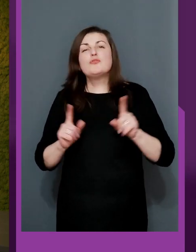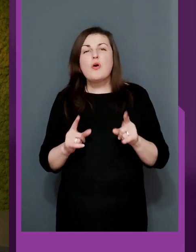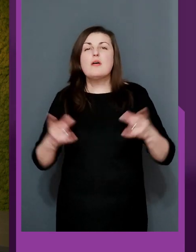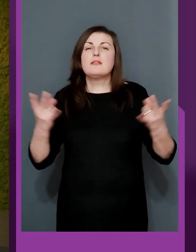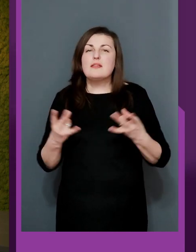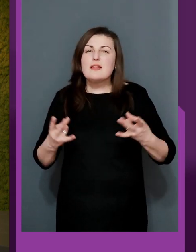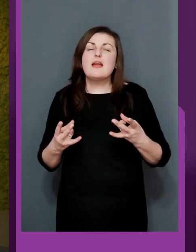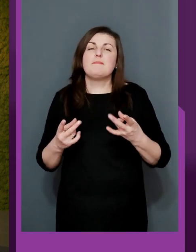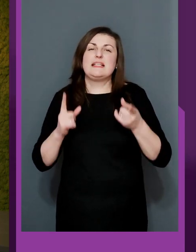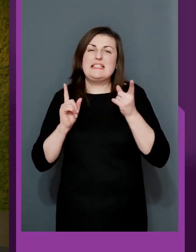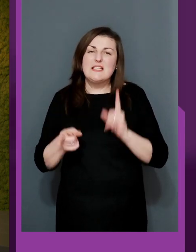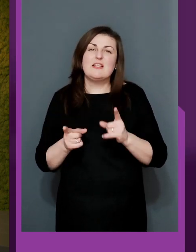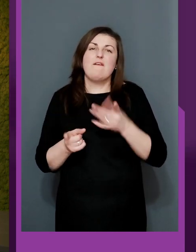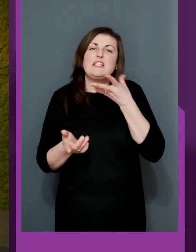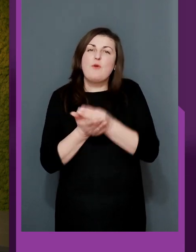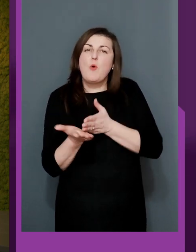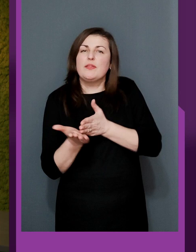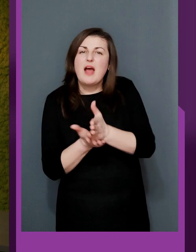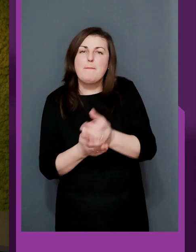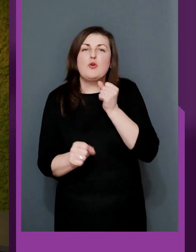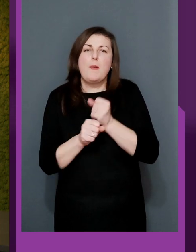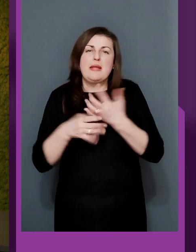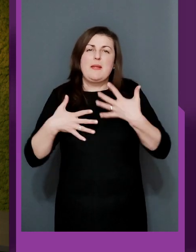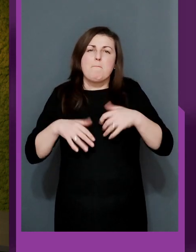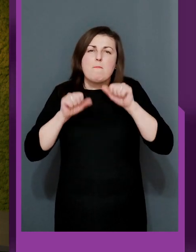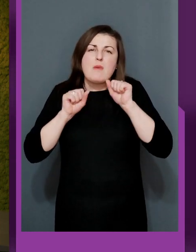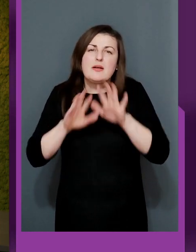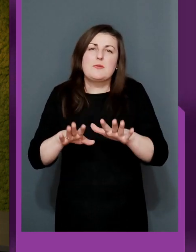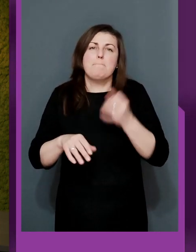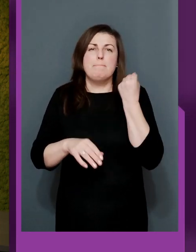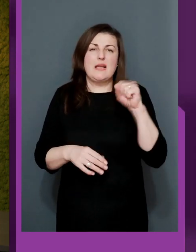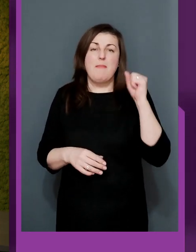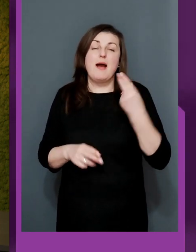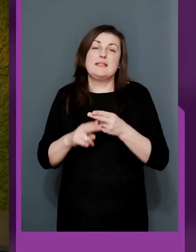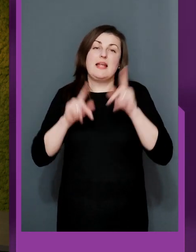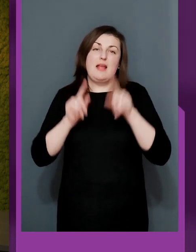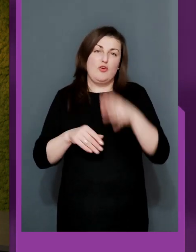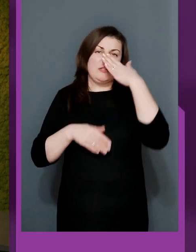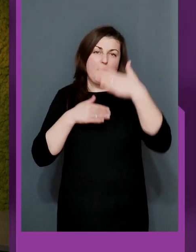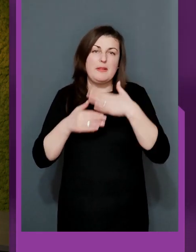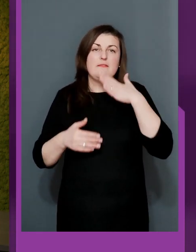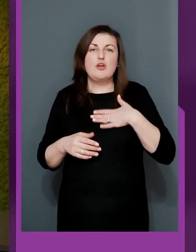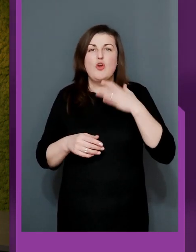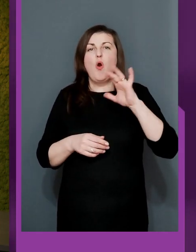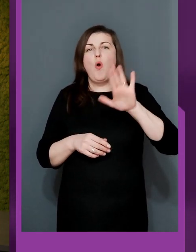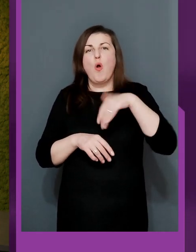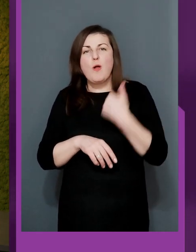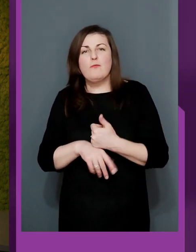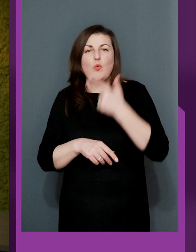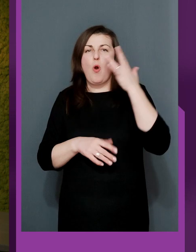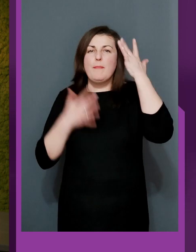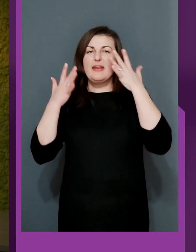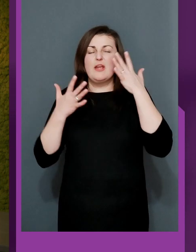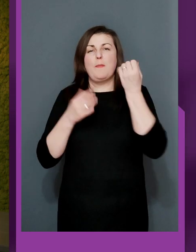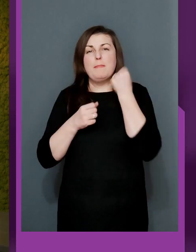що треба дійсно в своєму напрямку робити максимум перемагати і це також наблизить нашу головну омріяну перемогу